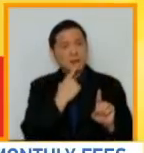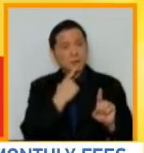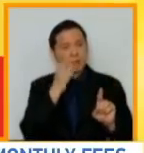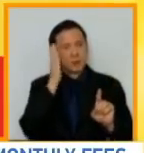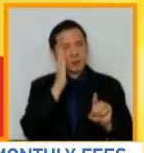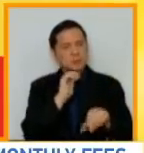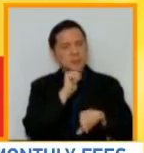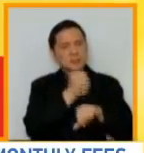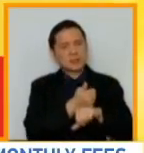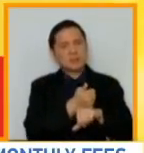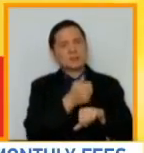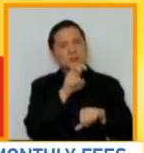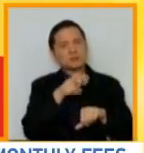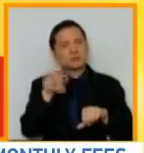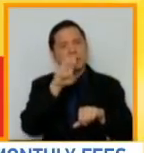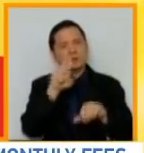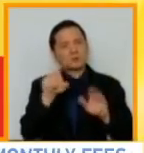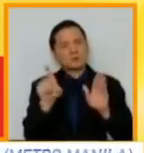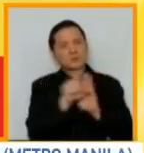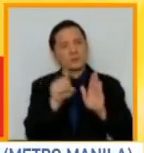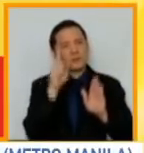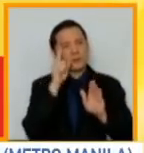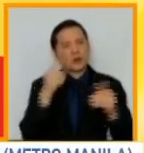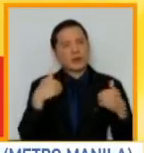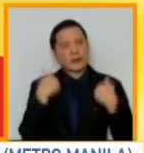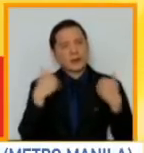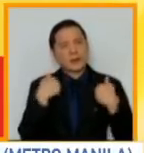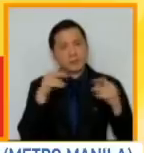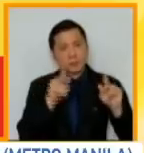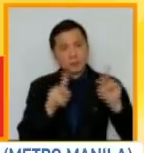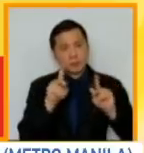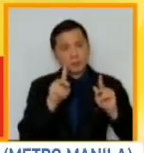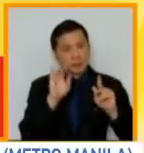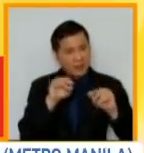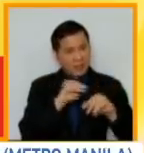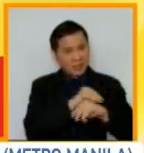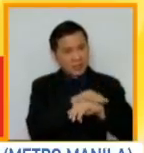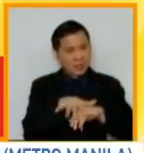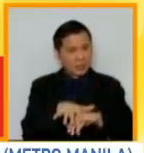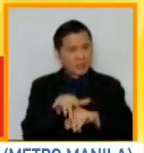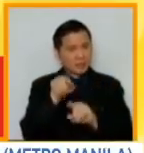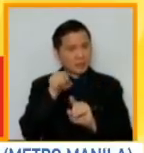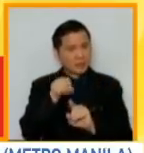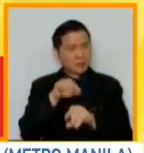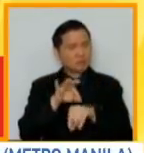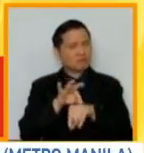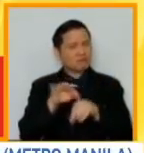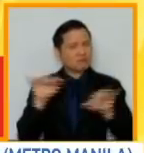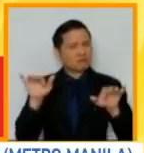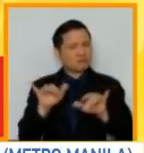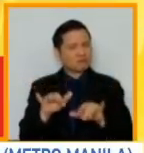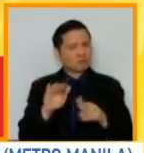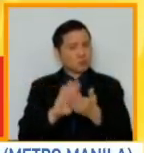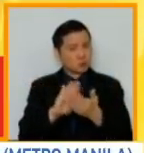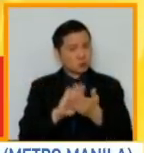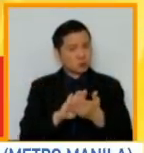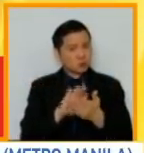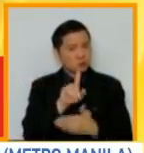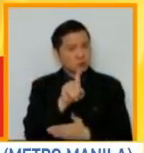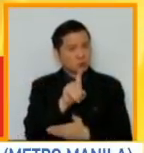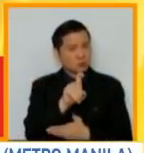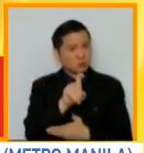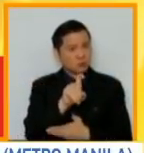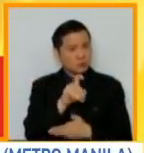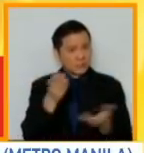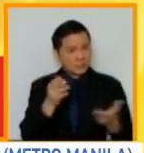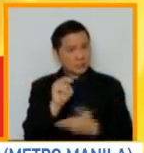sa mga menor de edad. Sakali ho ba, maapektuhan ito yung targeted mong pilot run ng ating mga eskwelahan dito sa NCR